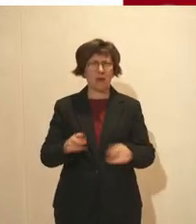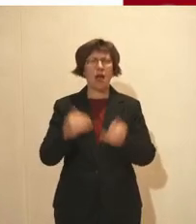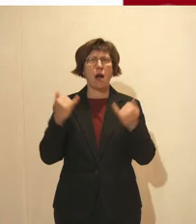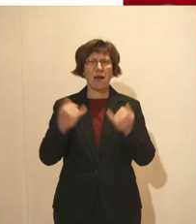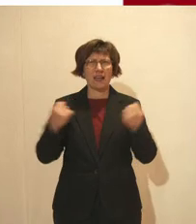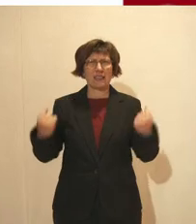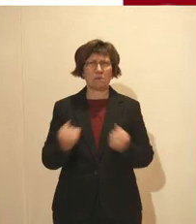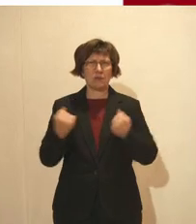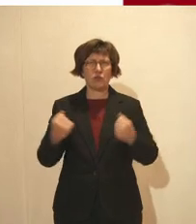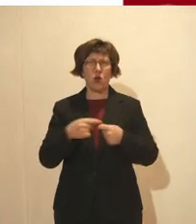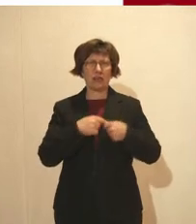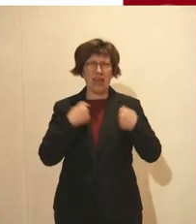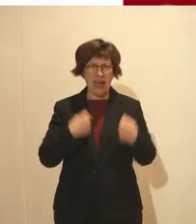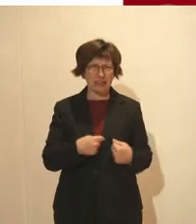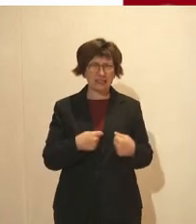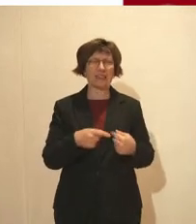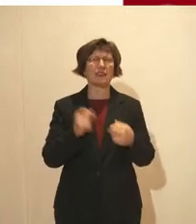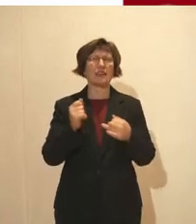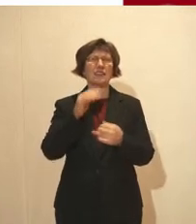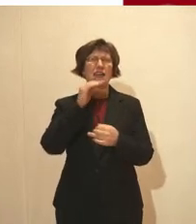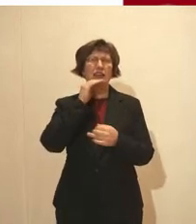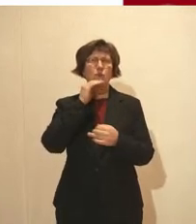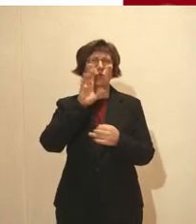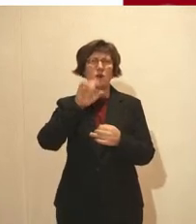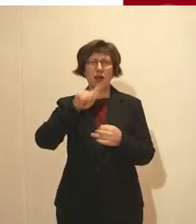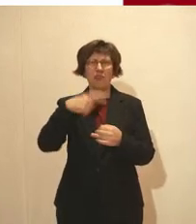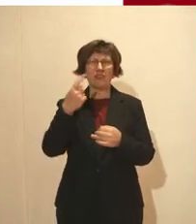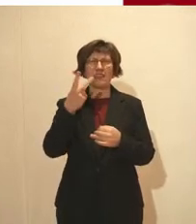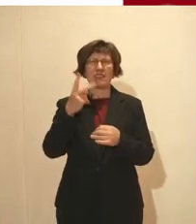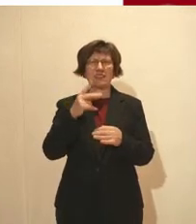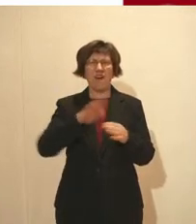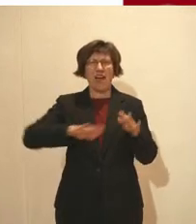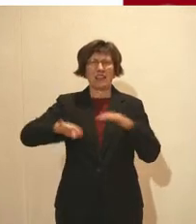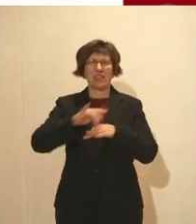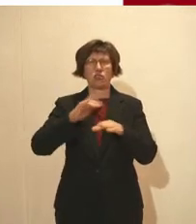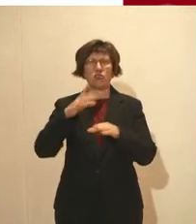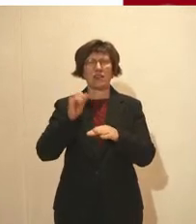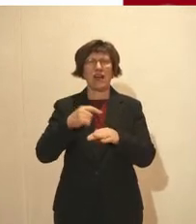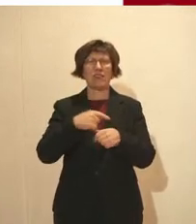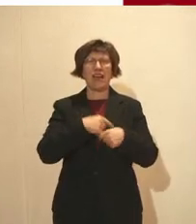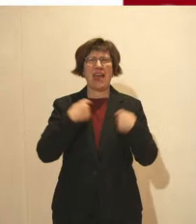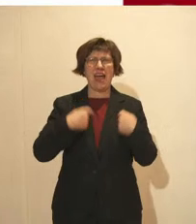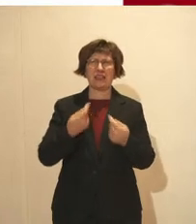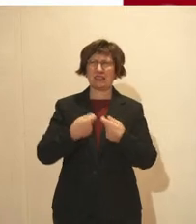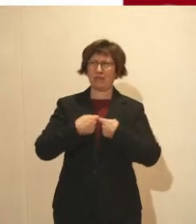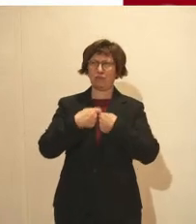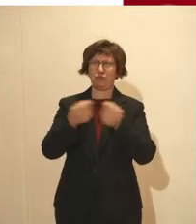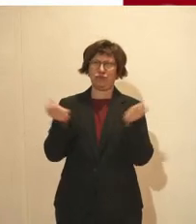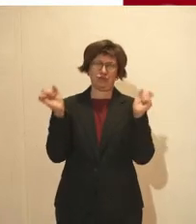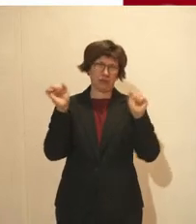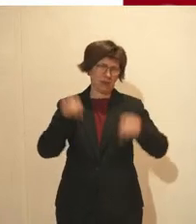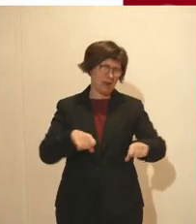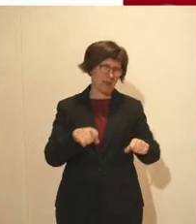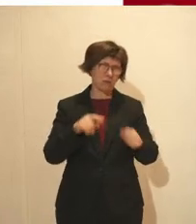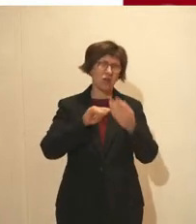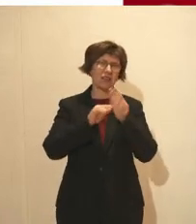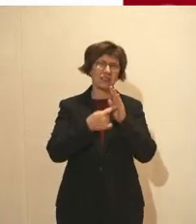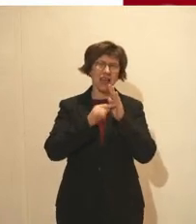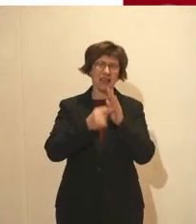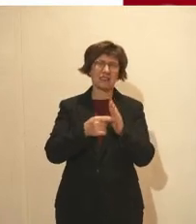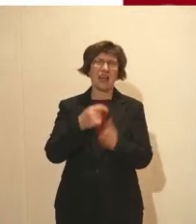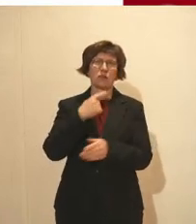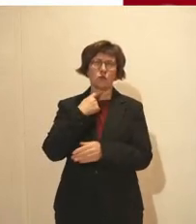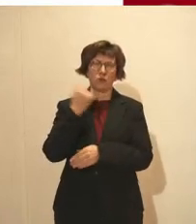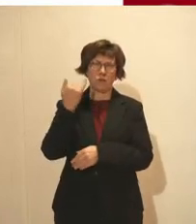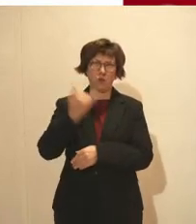welche besorgt und hoffentlich jetzt auch genug um in den nächsten zwei sessions noch ordentlich herzchen zu verteilen also zeigt eure zustimmung in